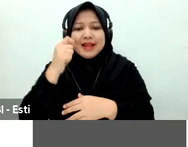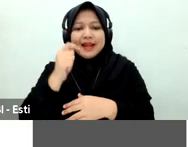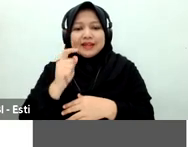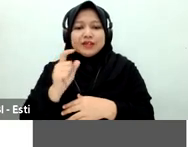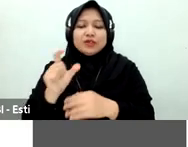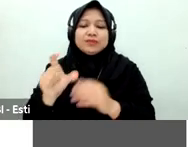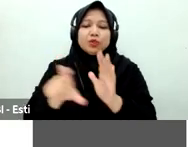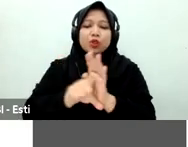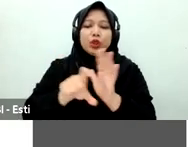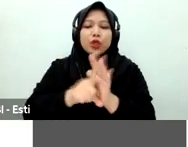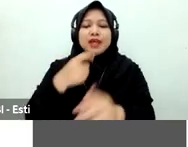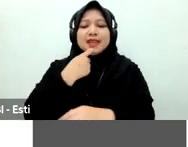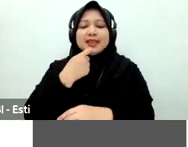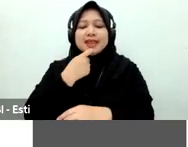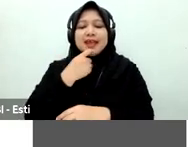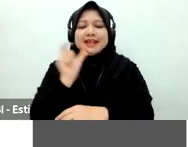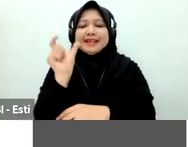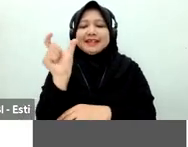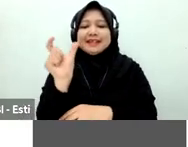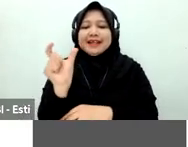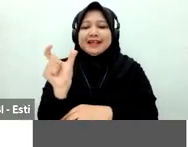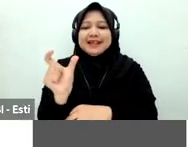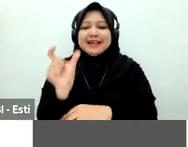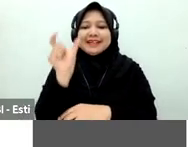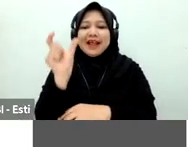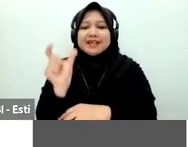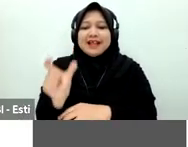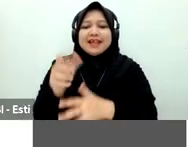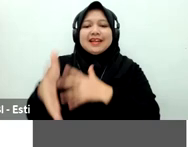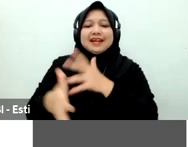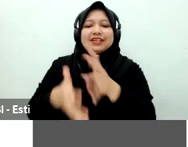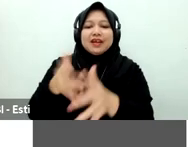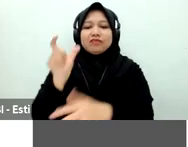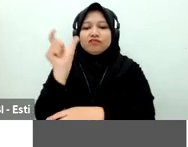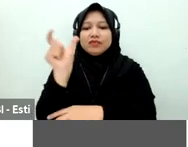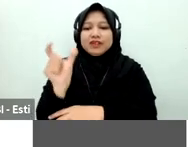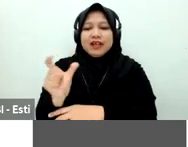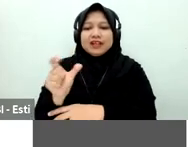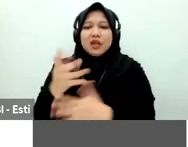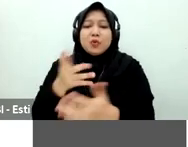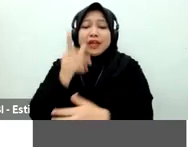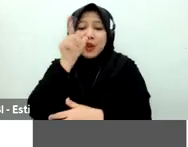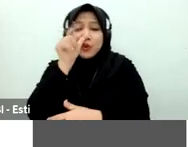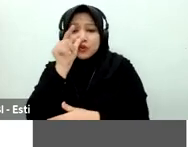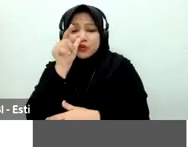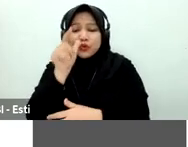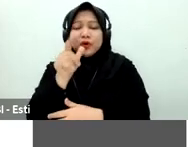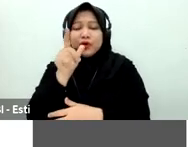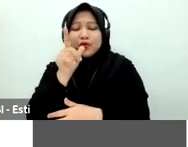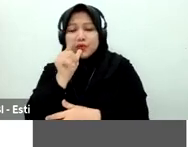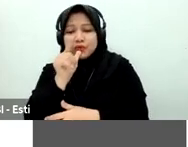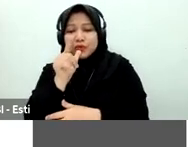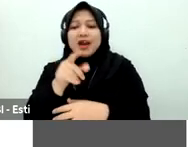kosakata apa istilahnya kota isyarat-isyarat yang lucu-lucu barangkali yang kalau itu di